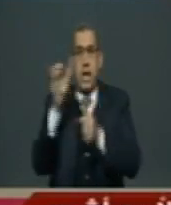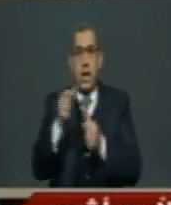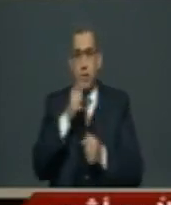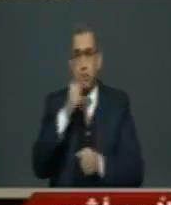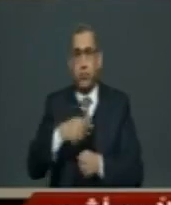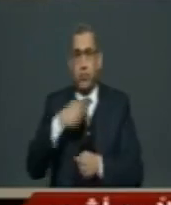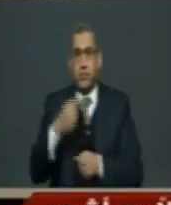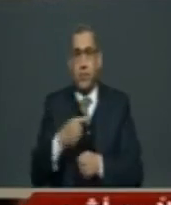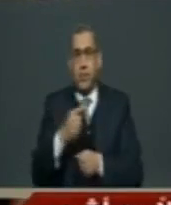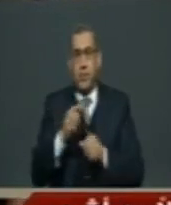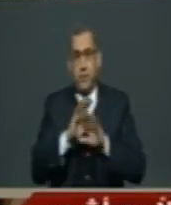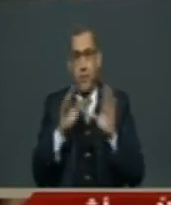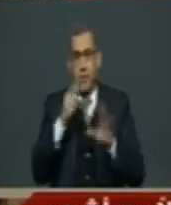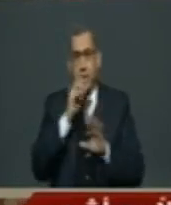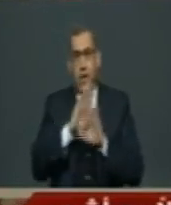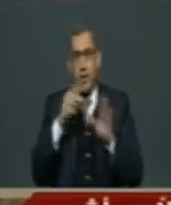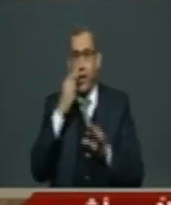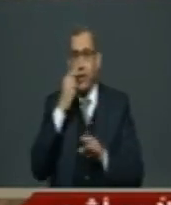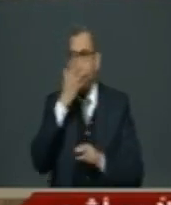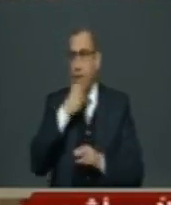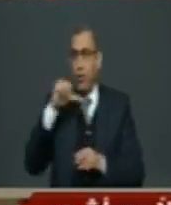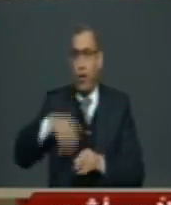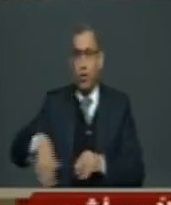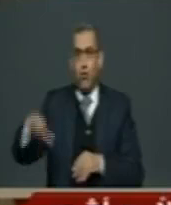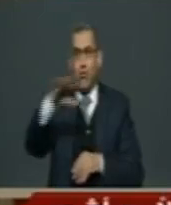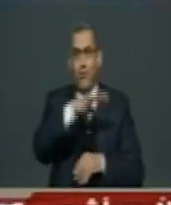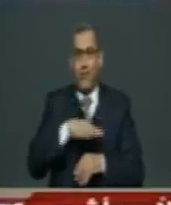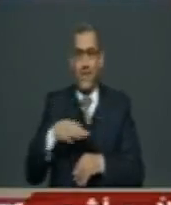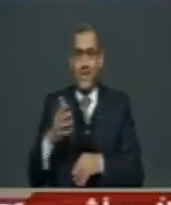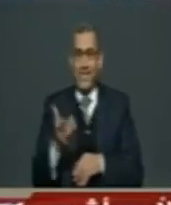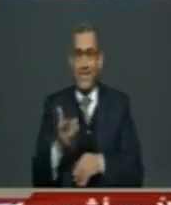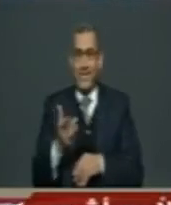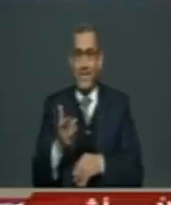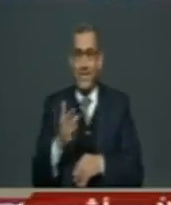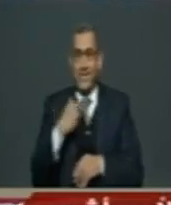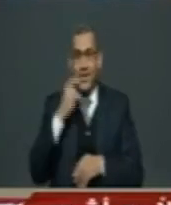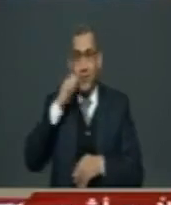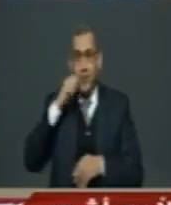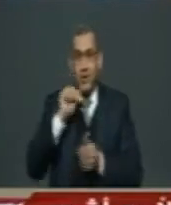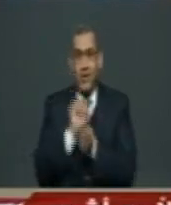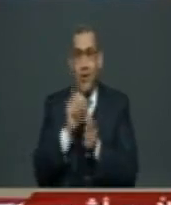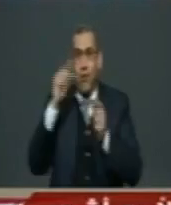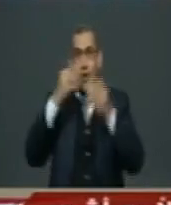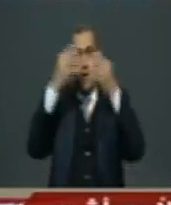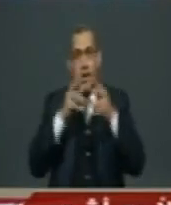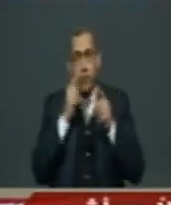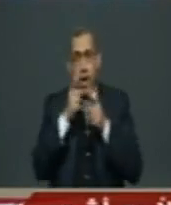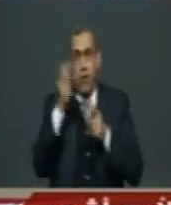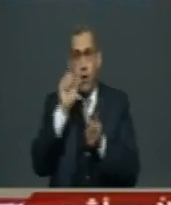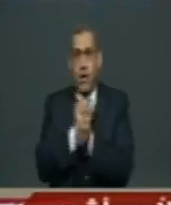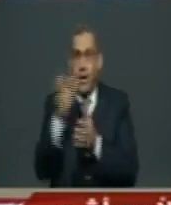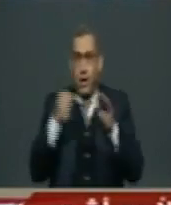يعني انت مطلعنا شكلنا وحش قوي بس بجد كل يوم في